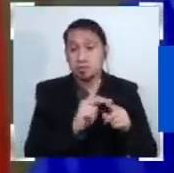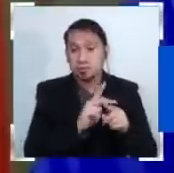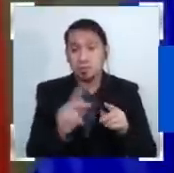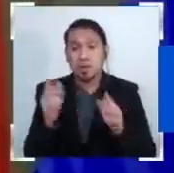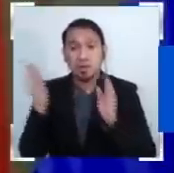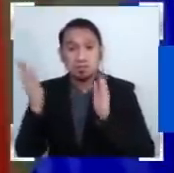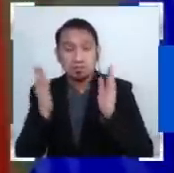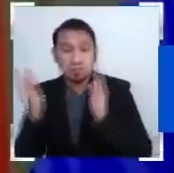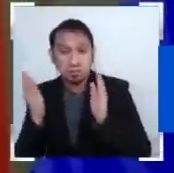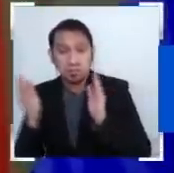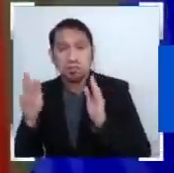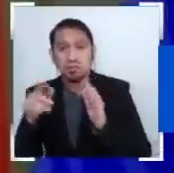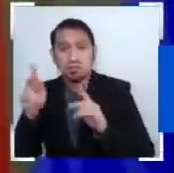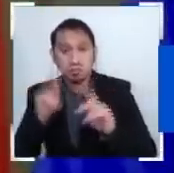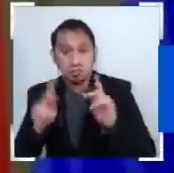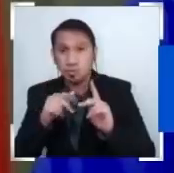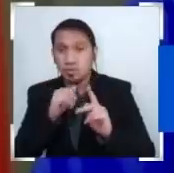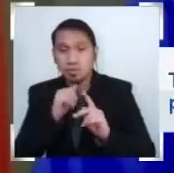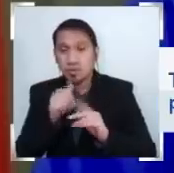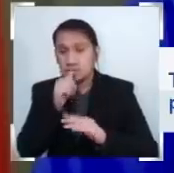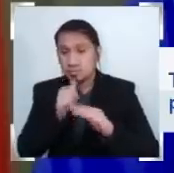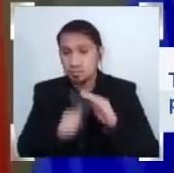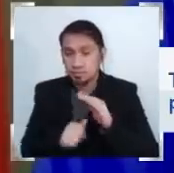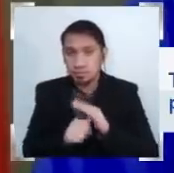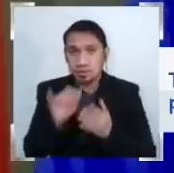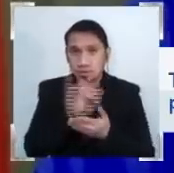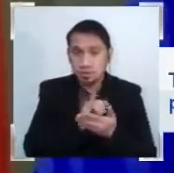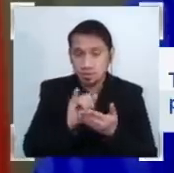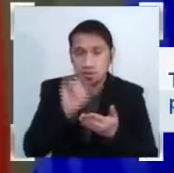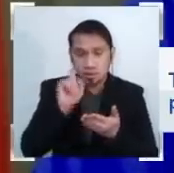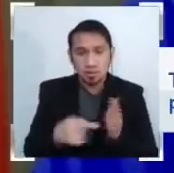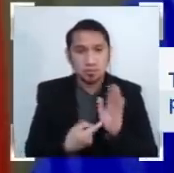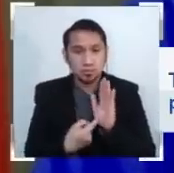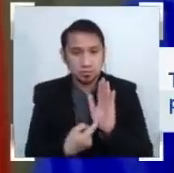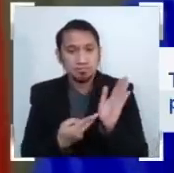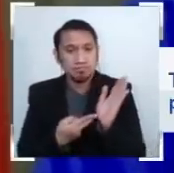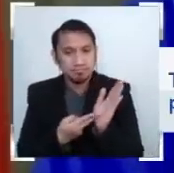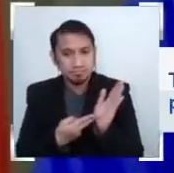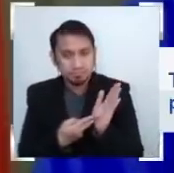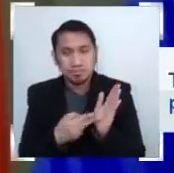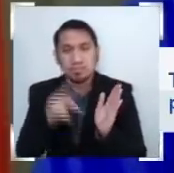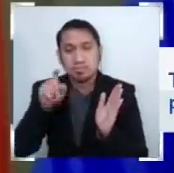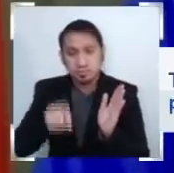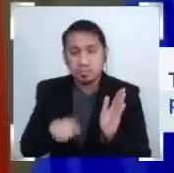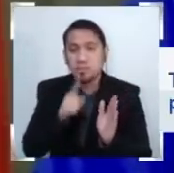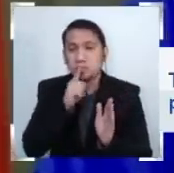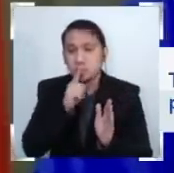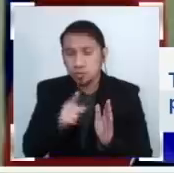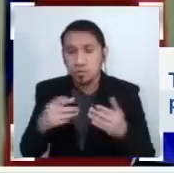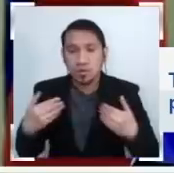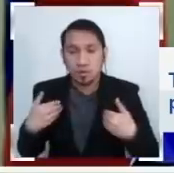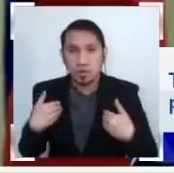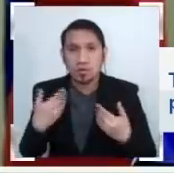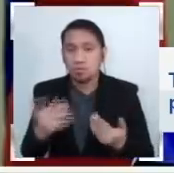have nothing to hide. Institutionalizing transparency and accountability will ensure that they will have nowhere to